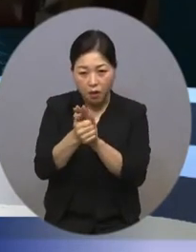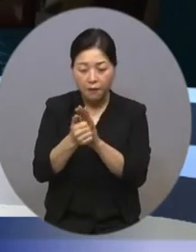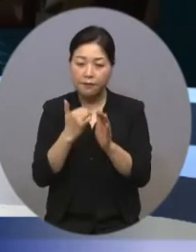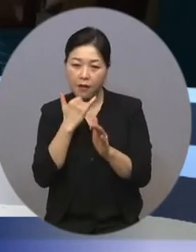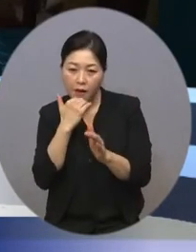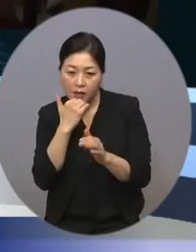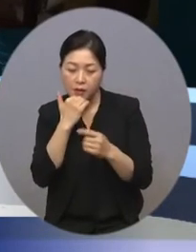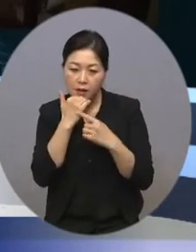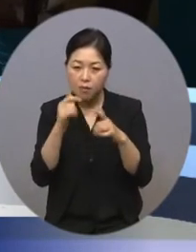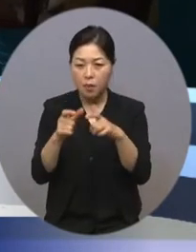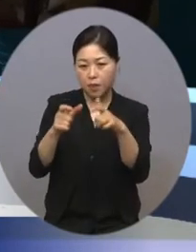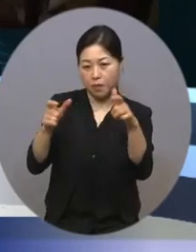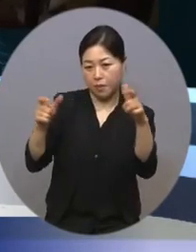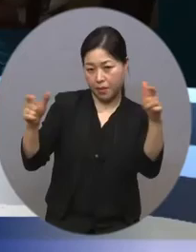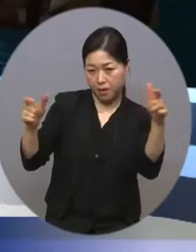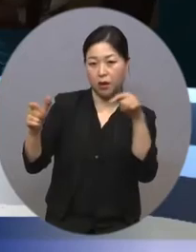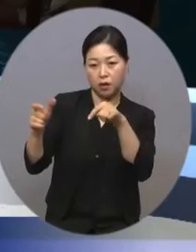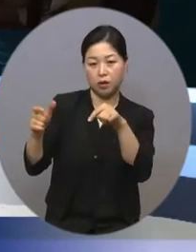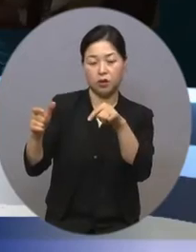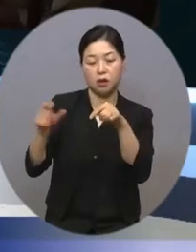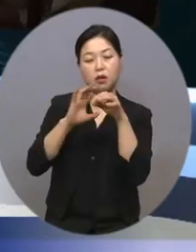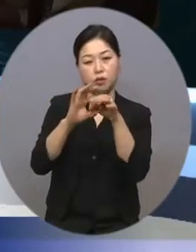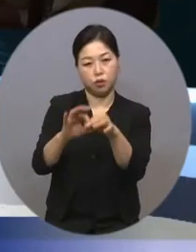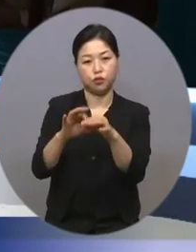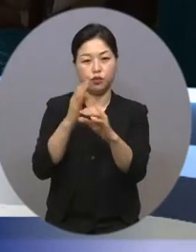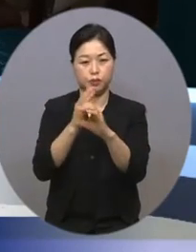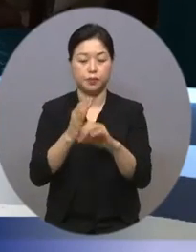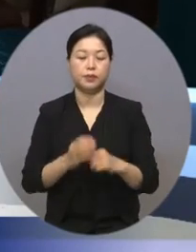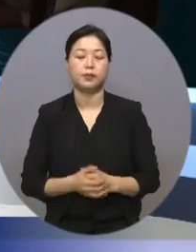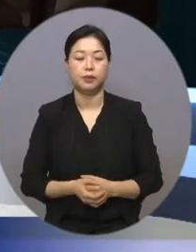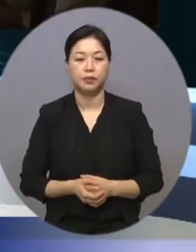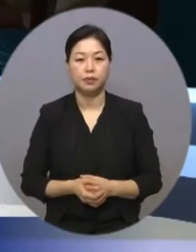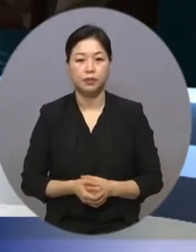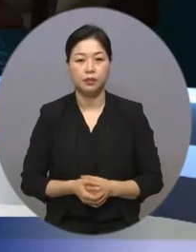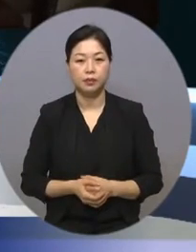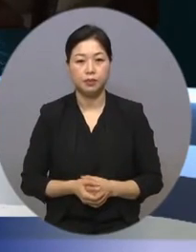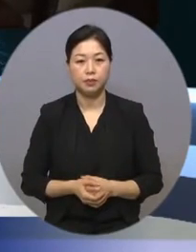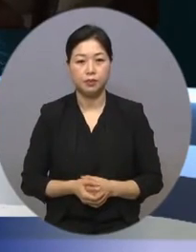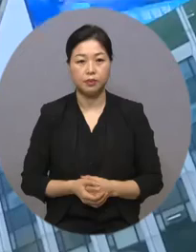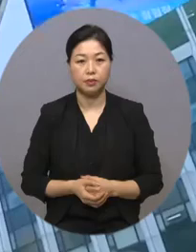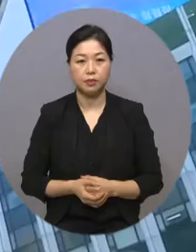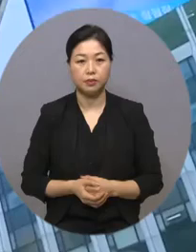확대를 추진해 왔는데요 자세한 내용 박성용 기자가 보도합니다